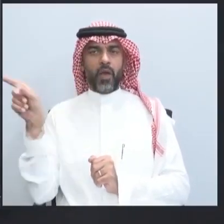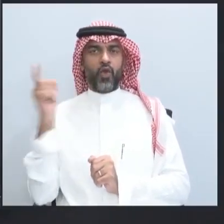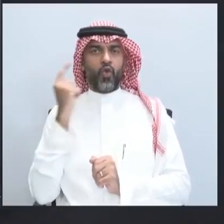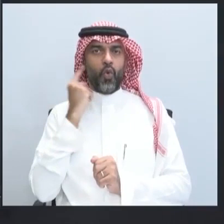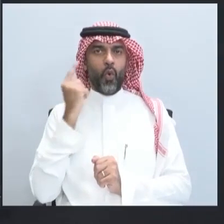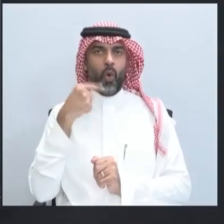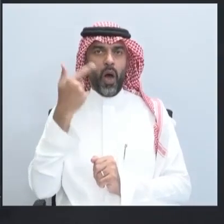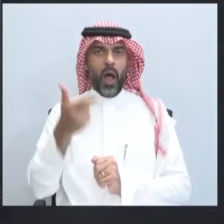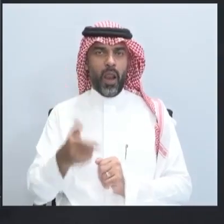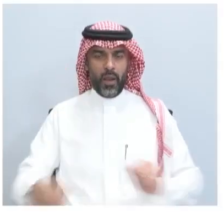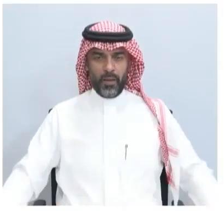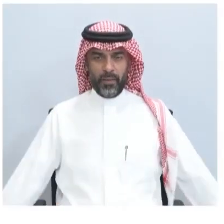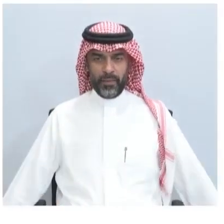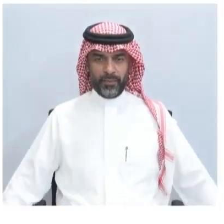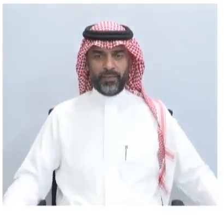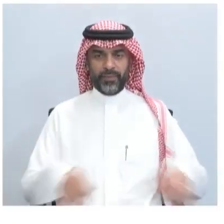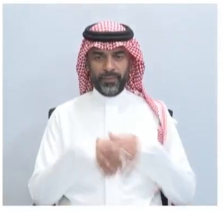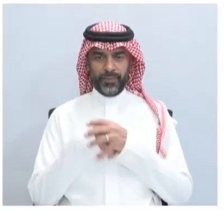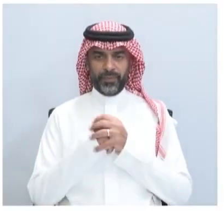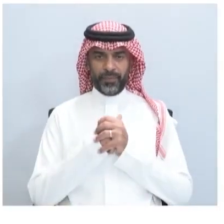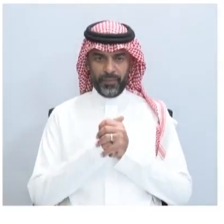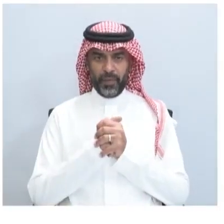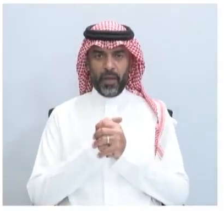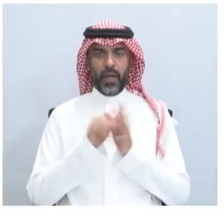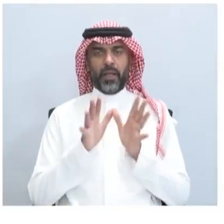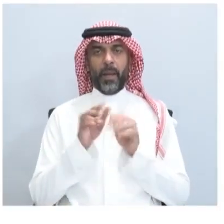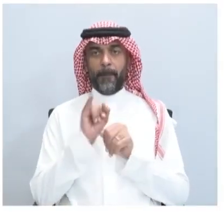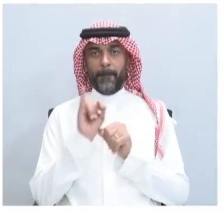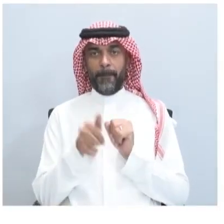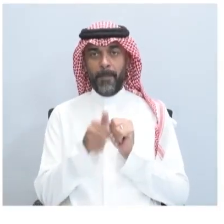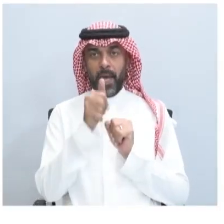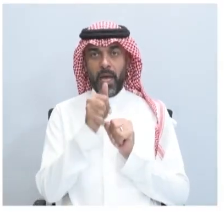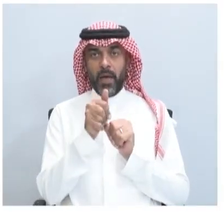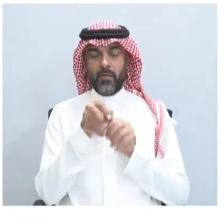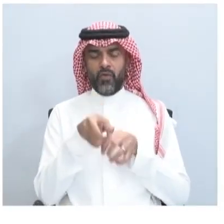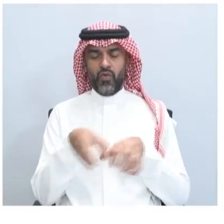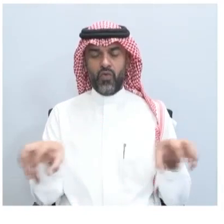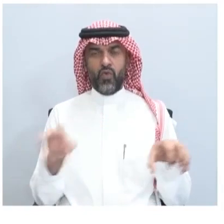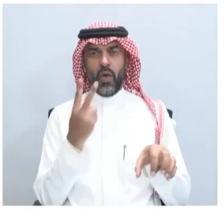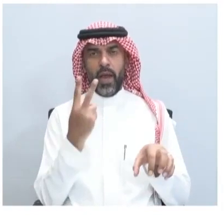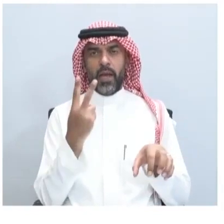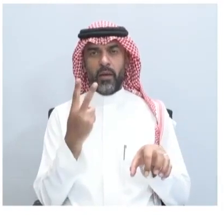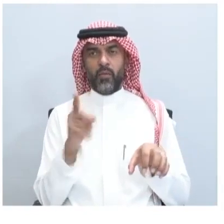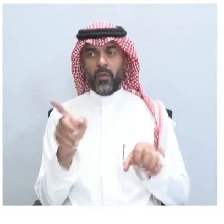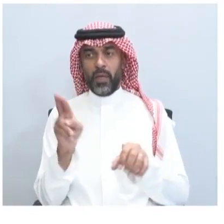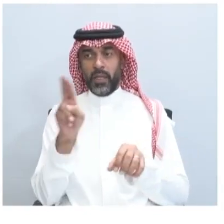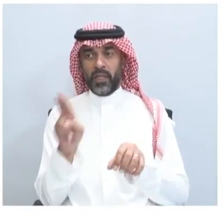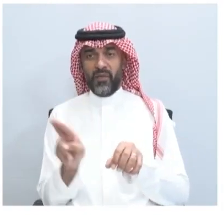يقال ولذلك ما قد تكونوا استفهاميه وقد تكون موصوله